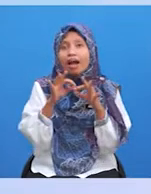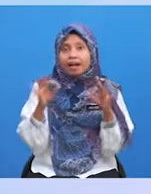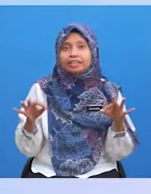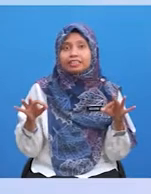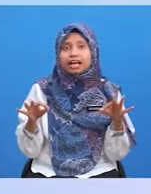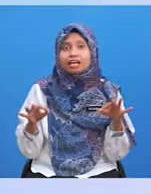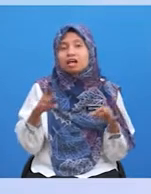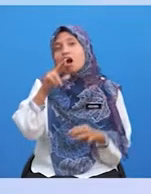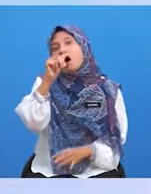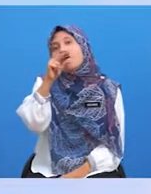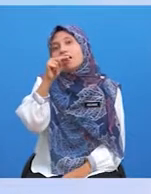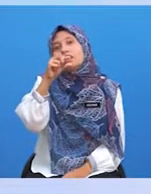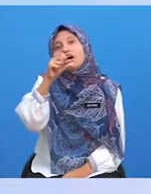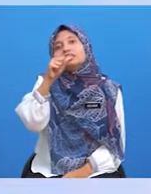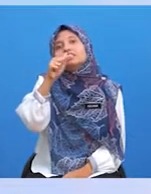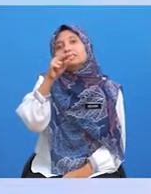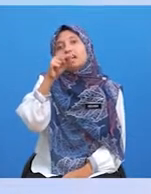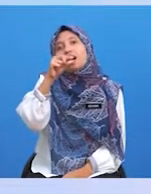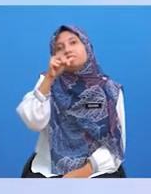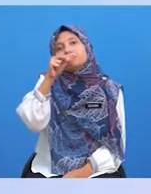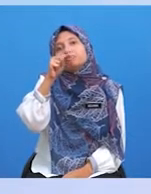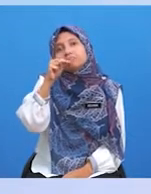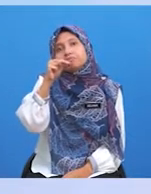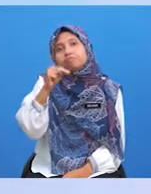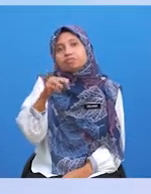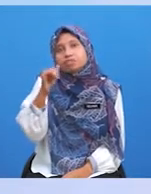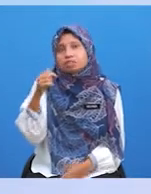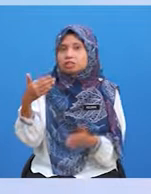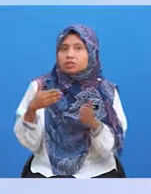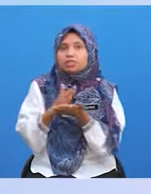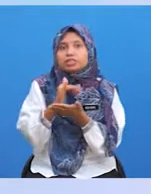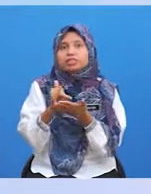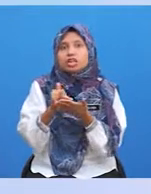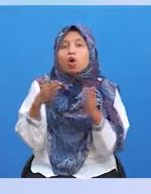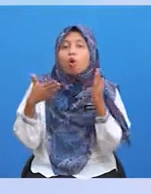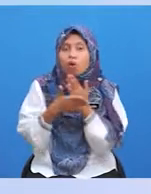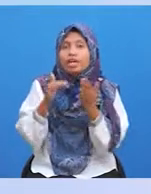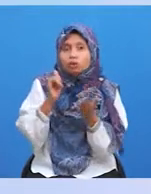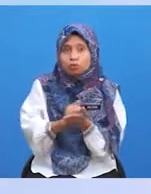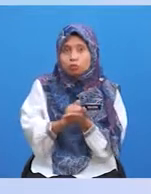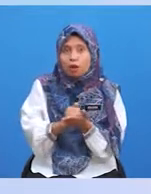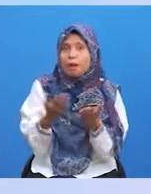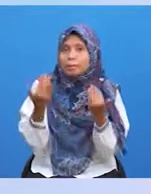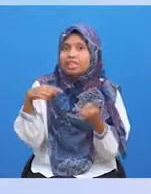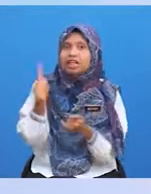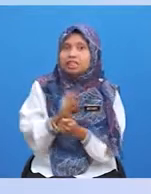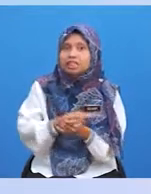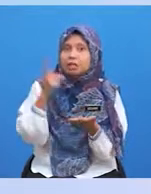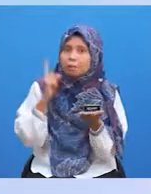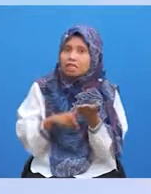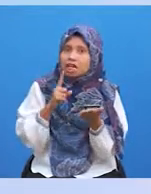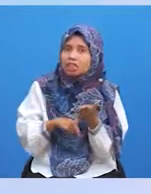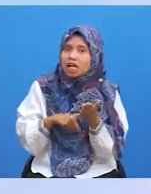ayat rangsangan, diikuti dengan ayat berikut. Oleh itu, marilah